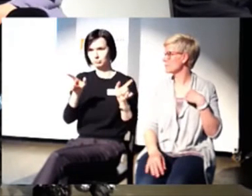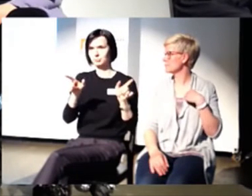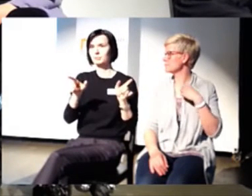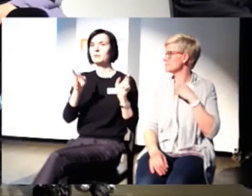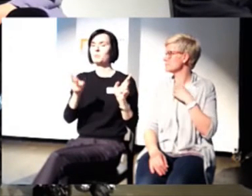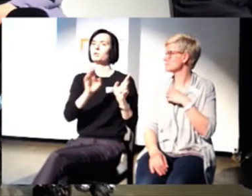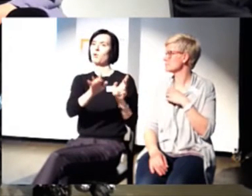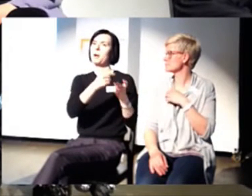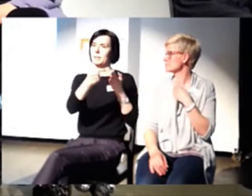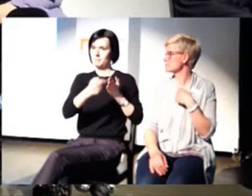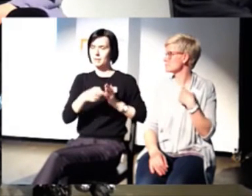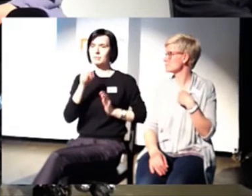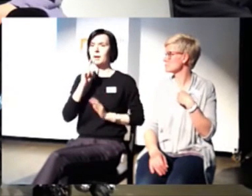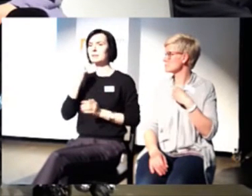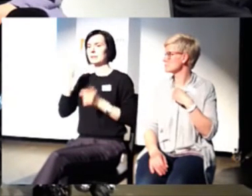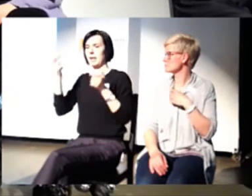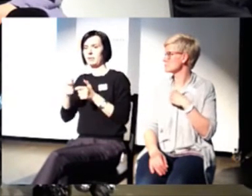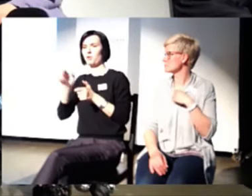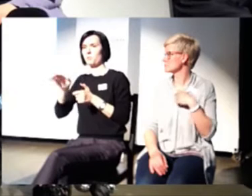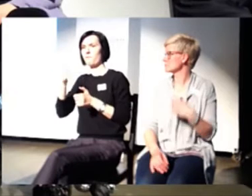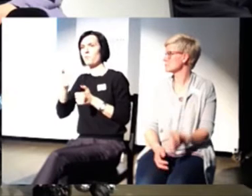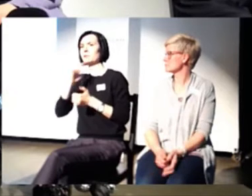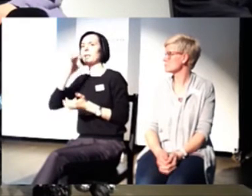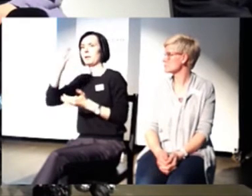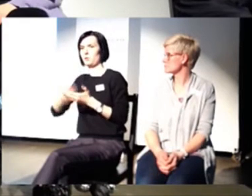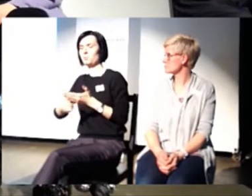säätiön vuosikertomuksessa.